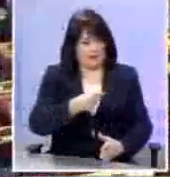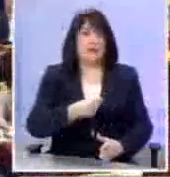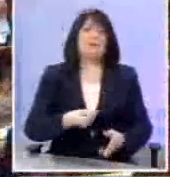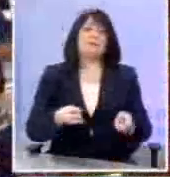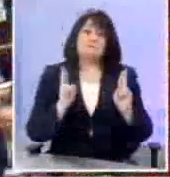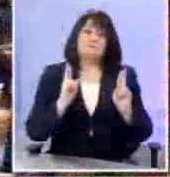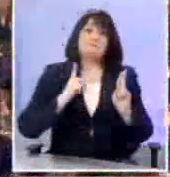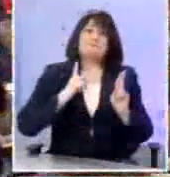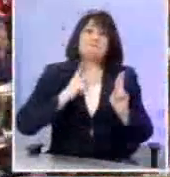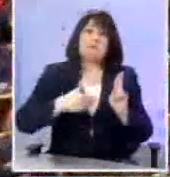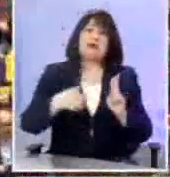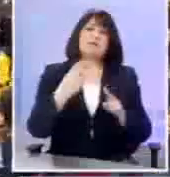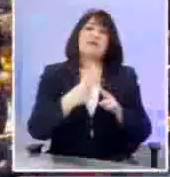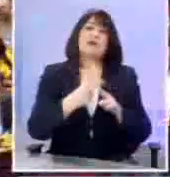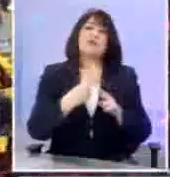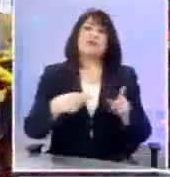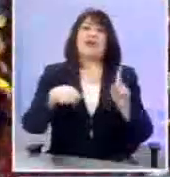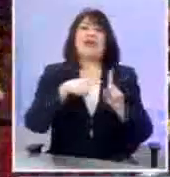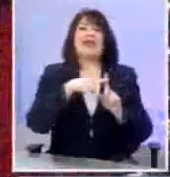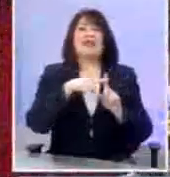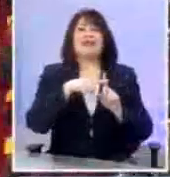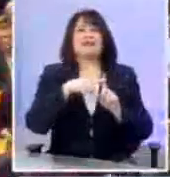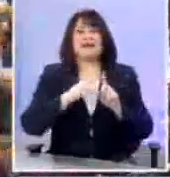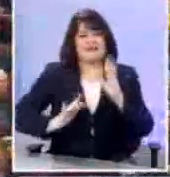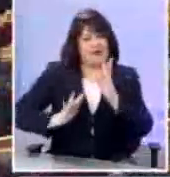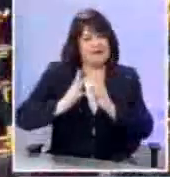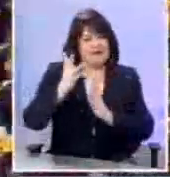πιο κρίσιμο από όλα, τους θετικούς ρυθμούς ανάπτυξης θα αυξάνεται.